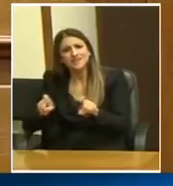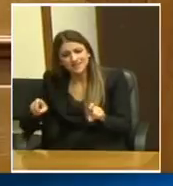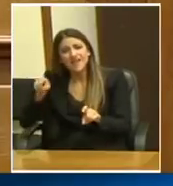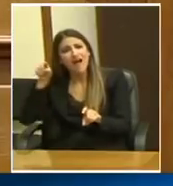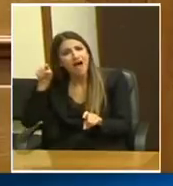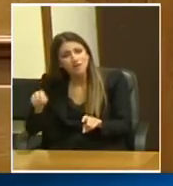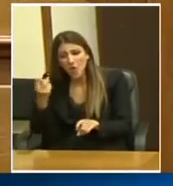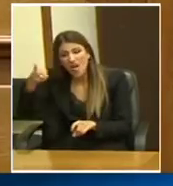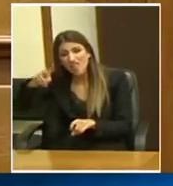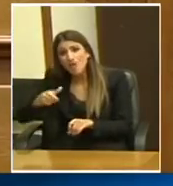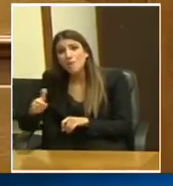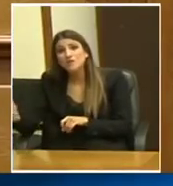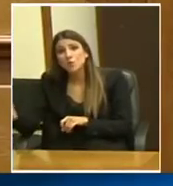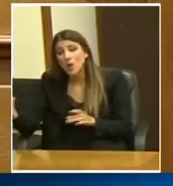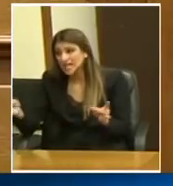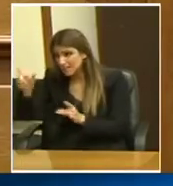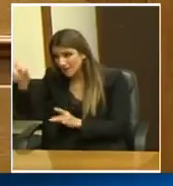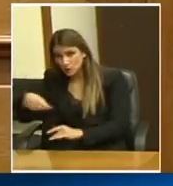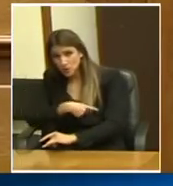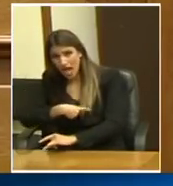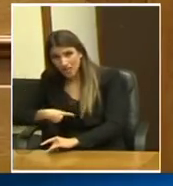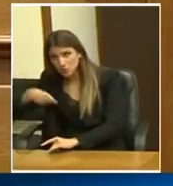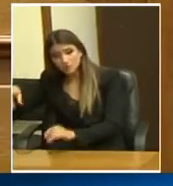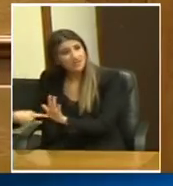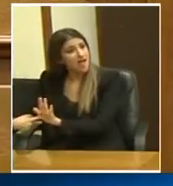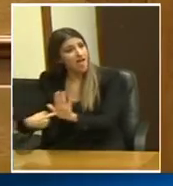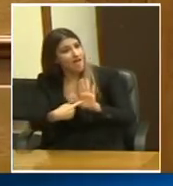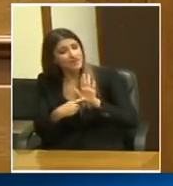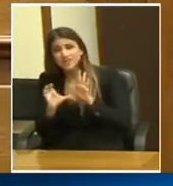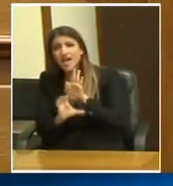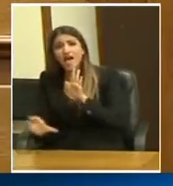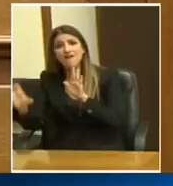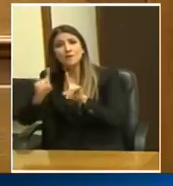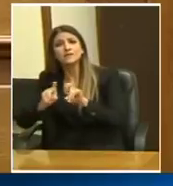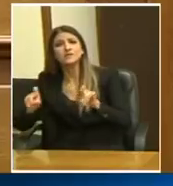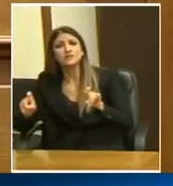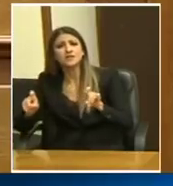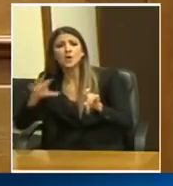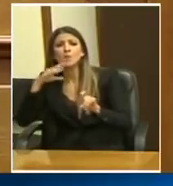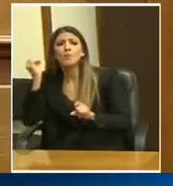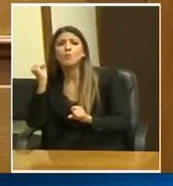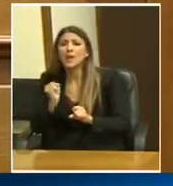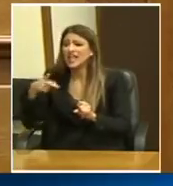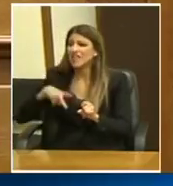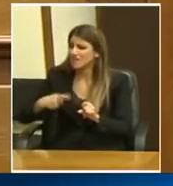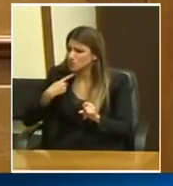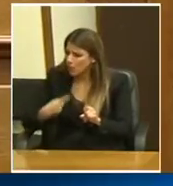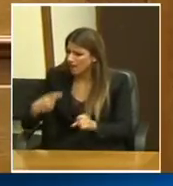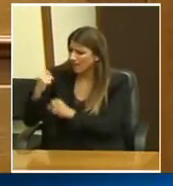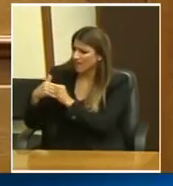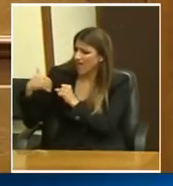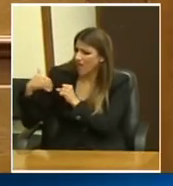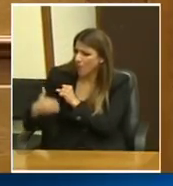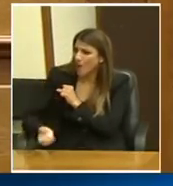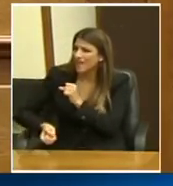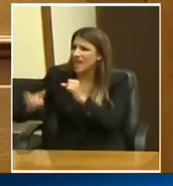διάρκεια της δικής του ηγεσίας, να πείσει τους Ευρωπαίους για αυτό που η κυβέρνηση έλεγε εδώ και πάρα πολύ καιρό, ότι δηλαδή η Νέα Δημοκρατία είναι